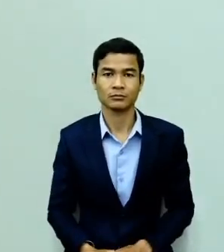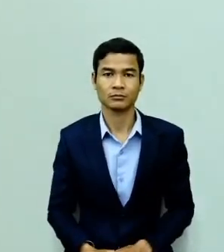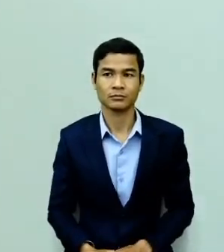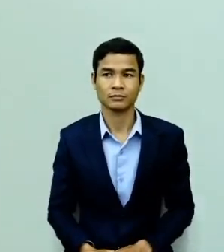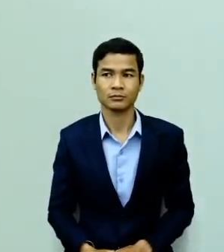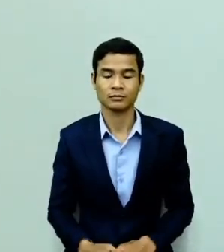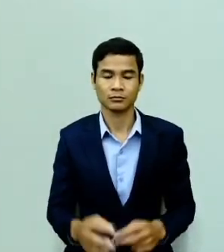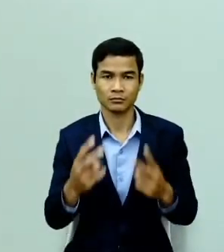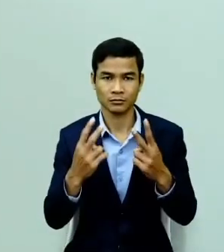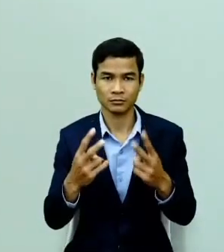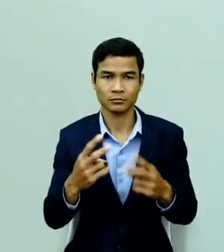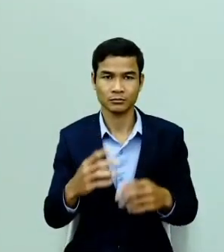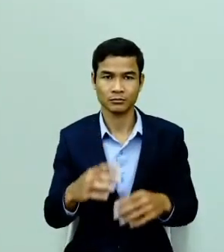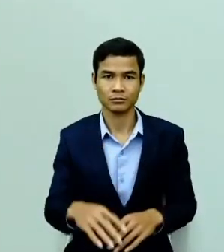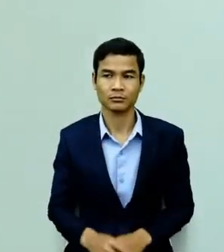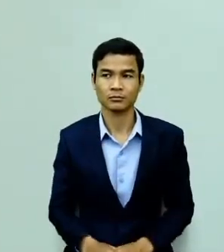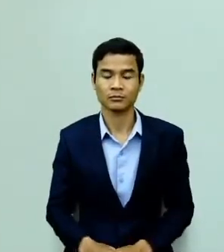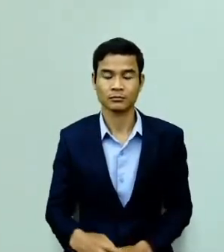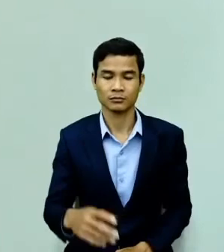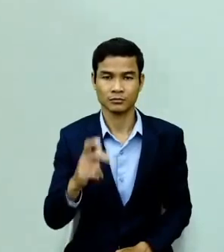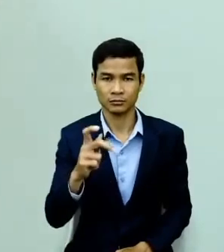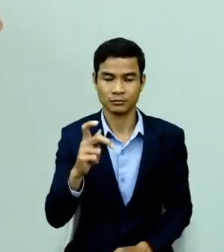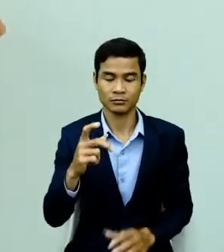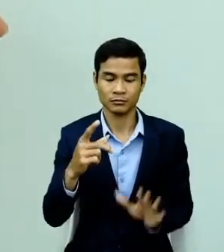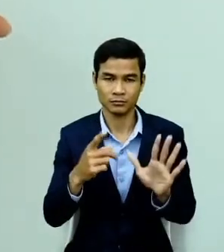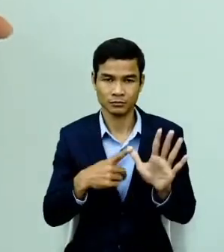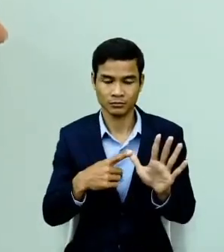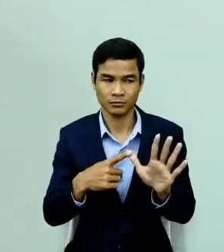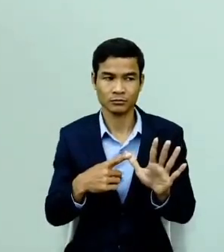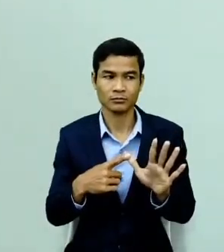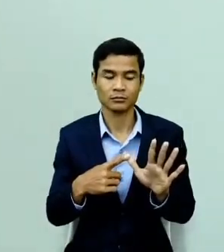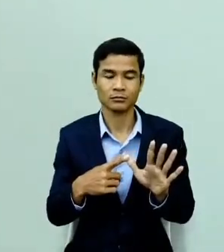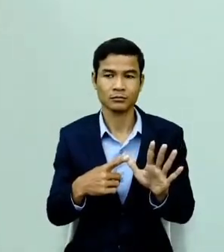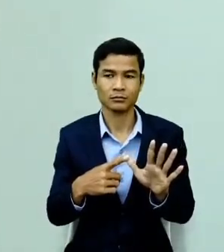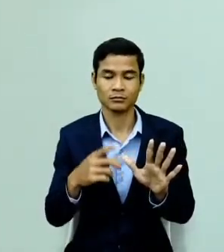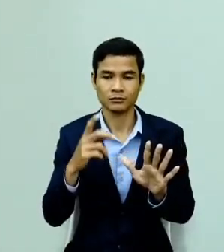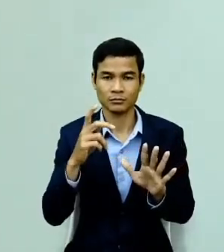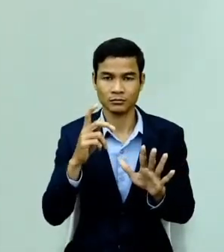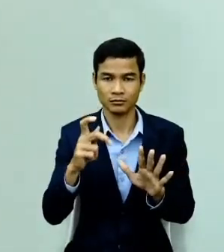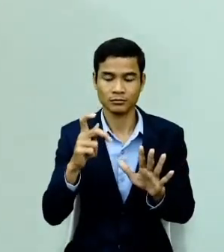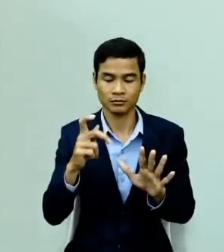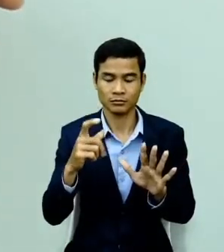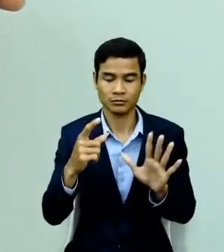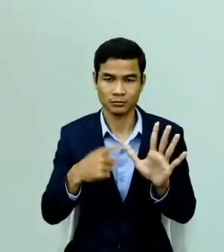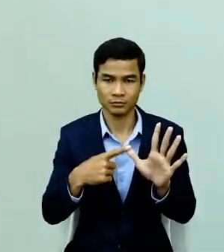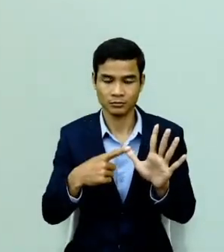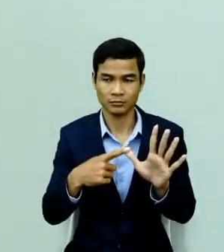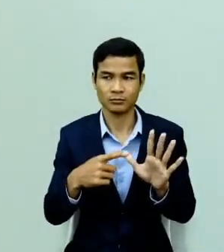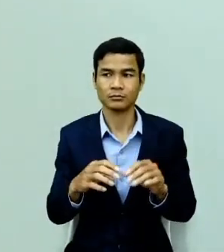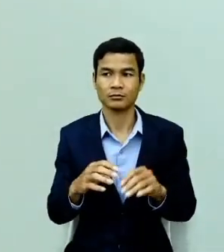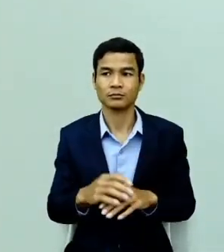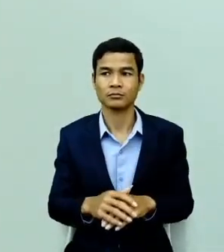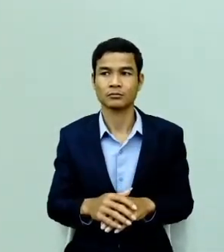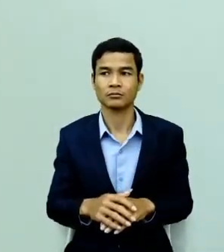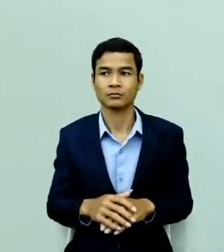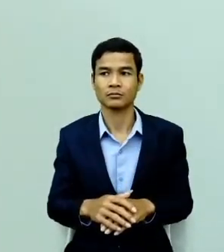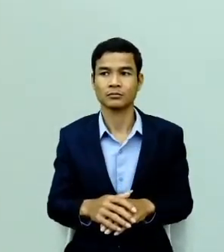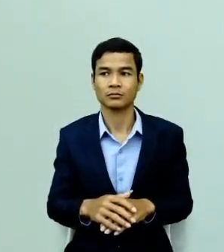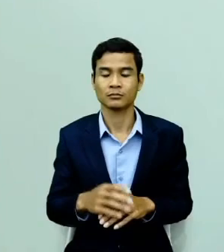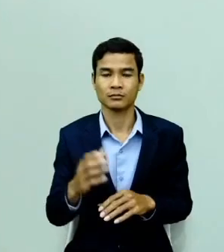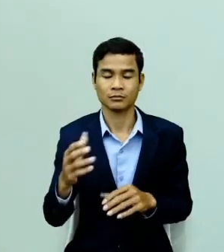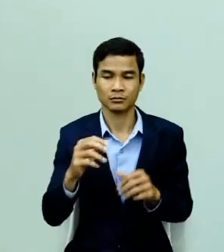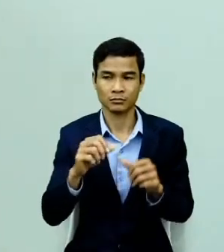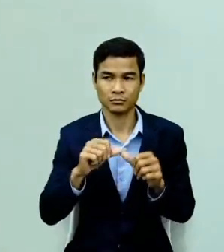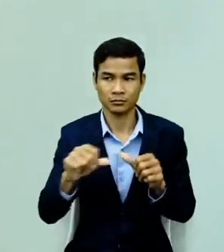ផ្ទៀងផ្ទាត់កោអ៊ីគីកោអ៊ីគីចាបន្ត